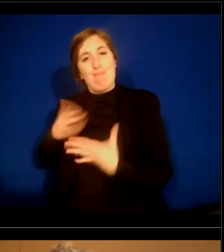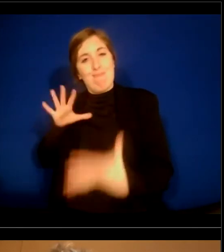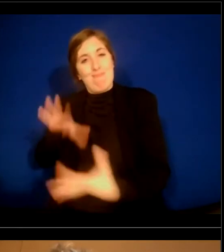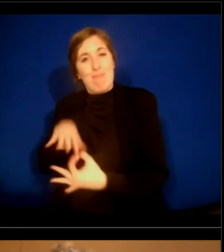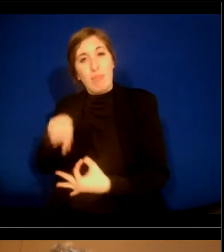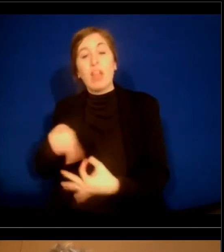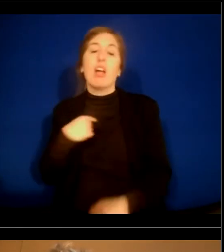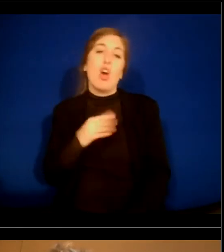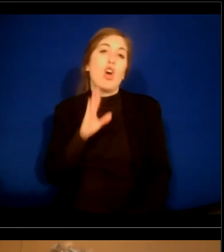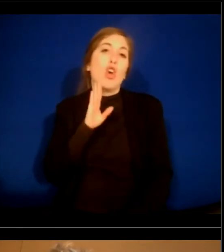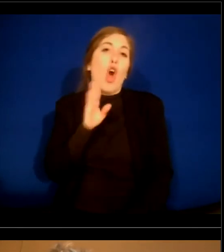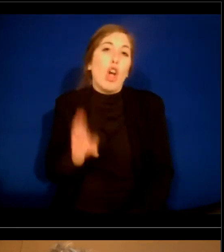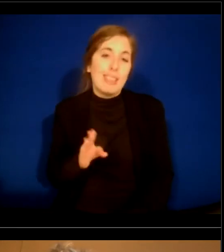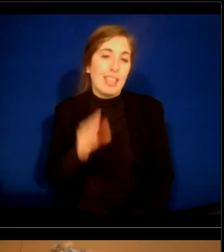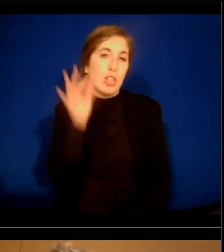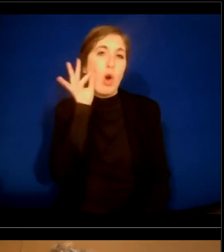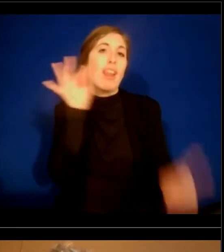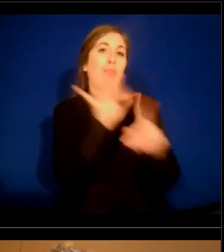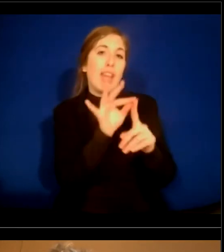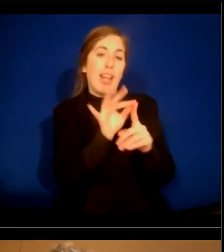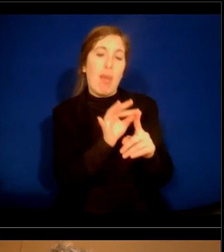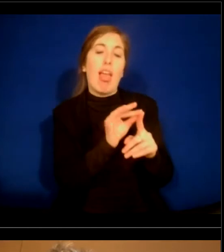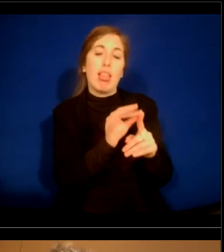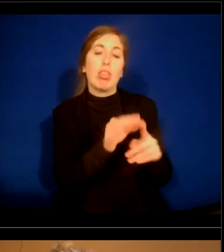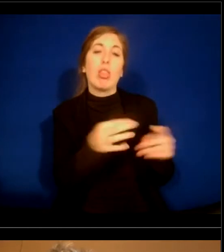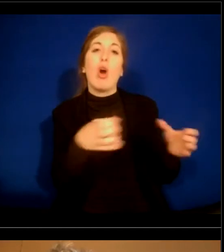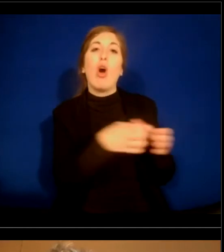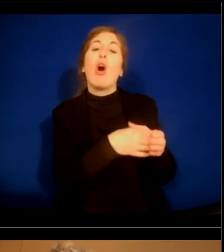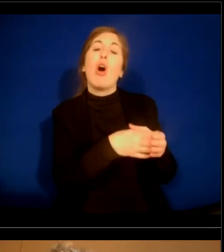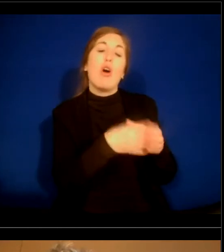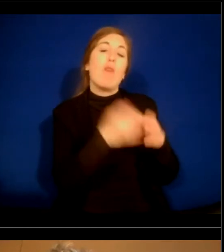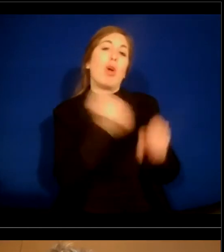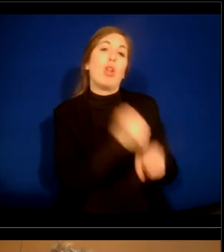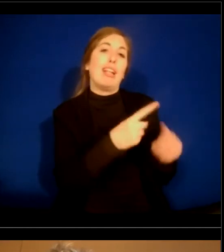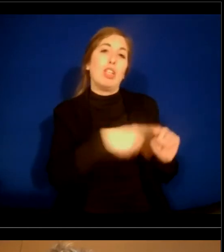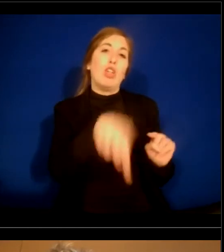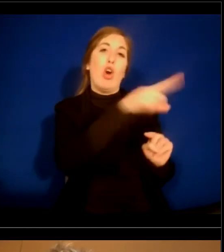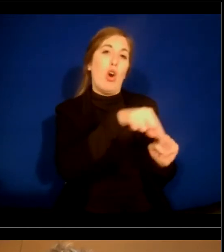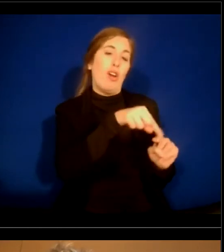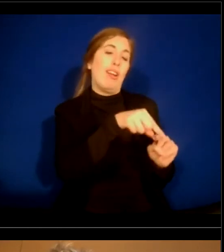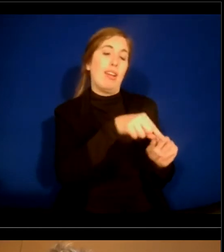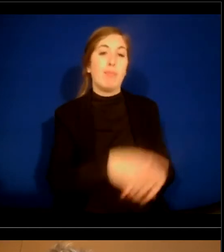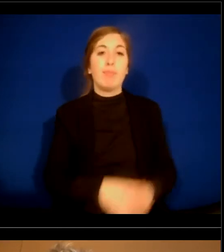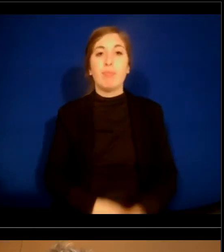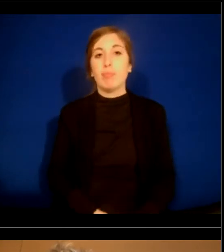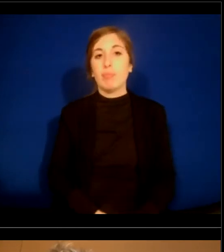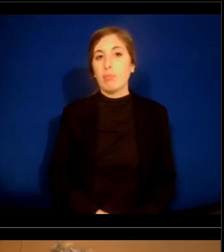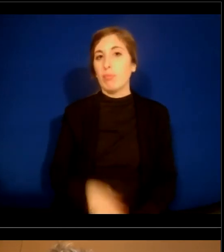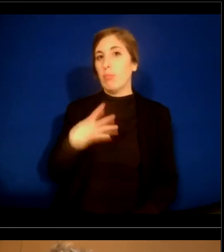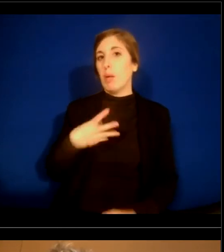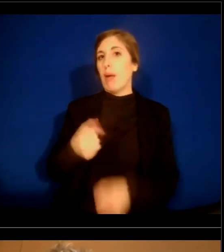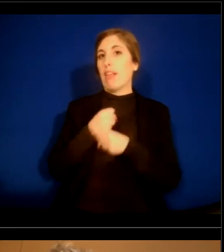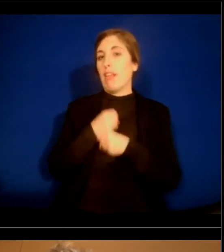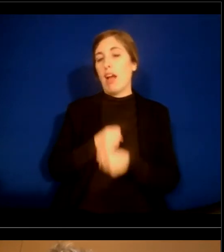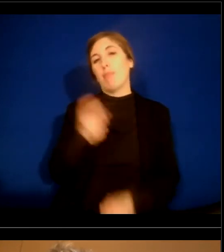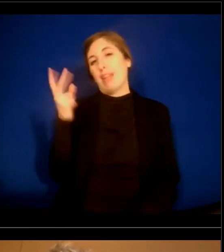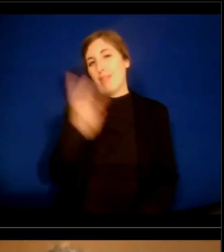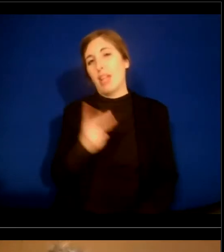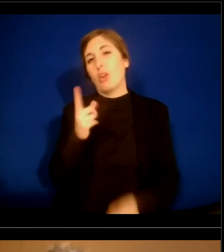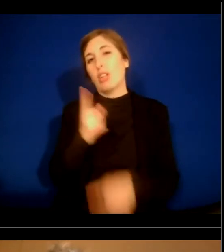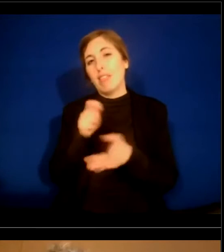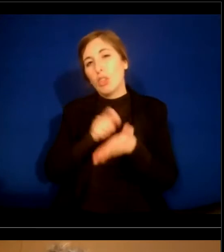in questo momento sono effettivamente il punto di riferimento. Sì, ma sottolineerei appunto questo aspetto che dici tu